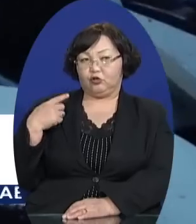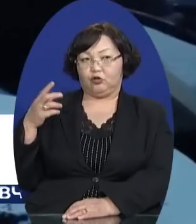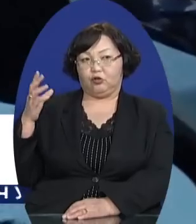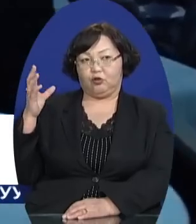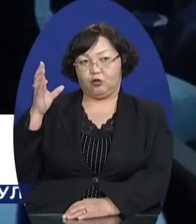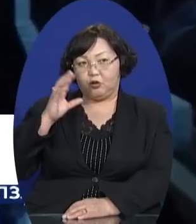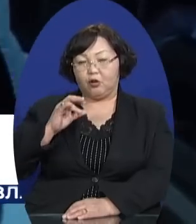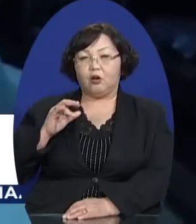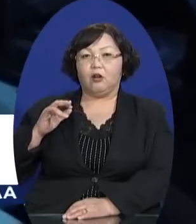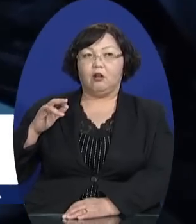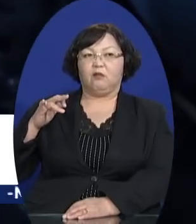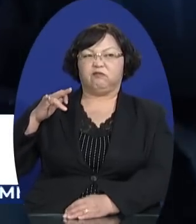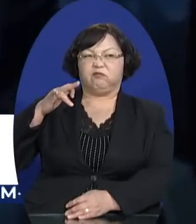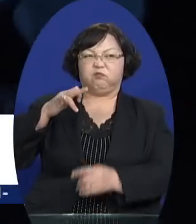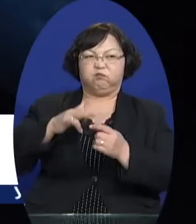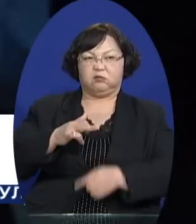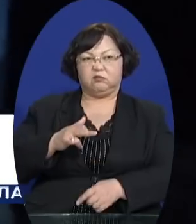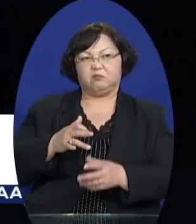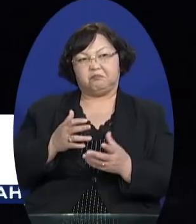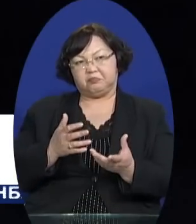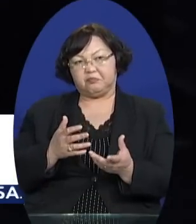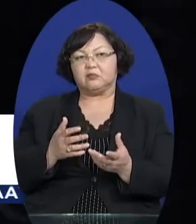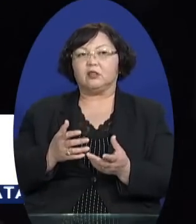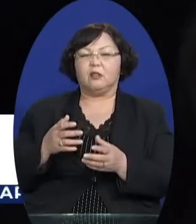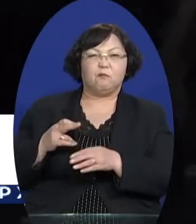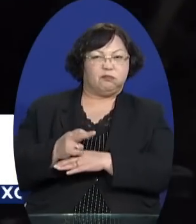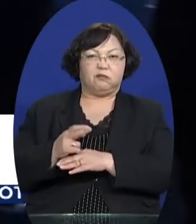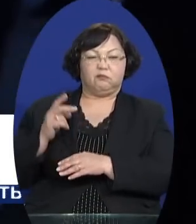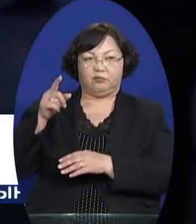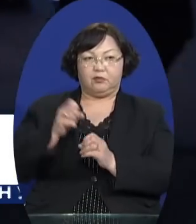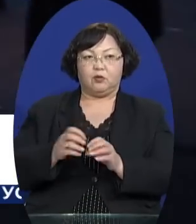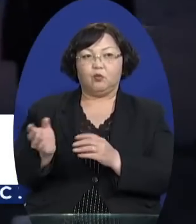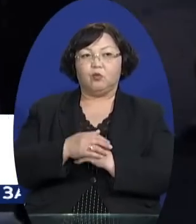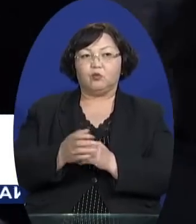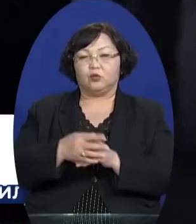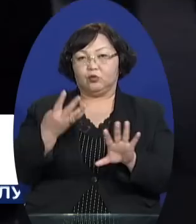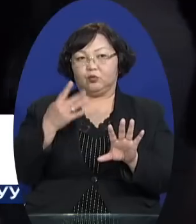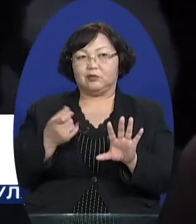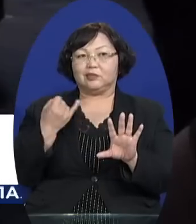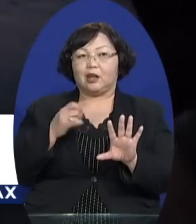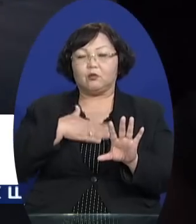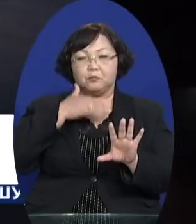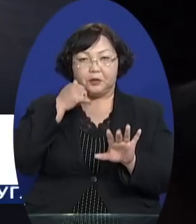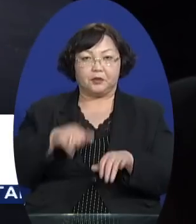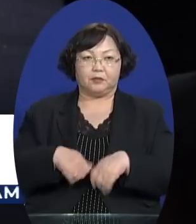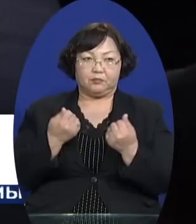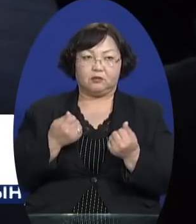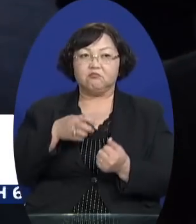өгсөний улмаас амьрагдсан хүний тоо сүлийн мэдээгээр 9 болж нэмэгдсэн 60 хүн гэмтэж бэртсэн тухай мэдээлж